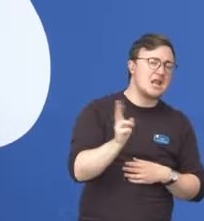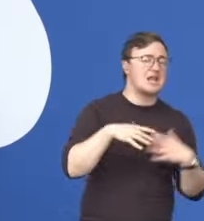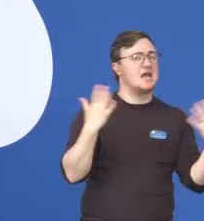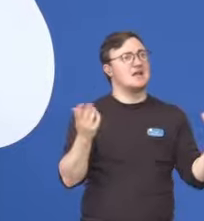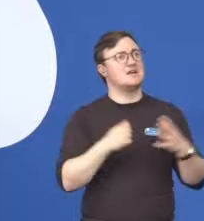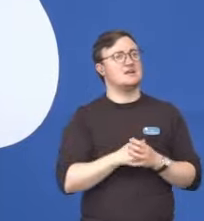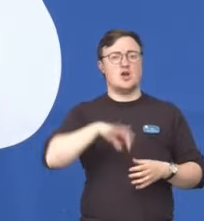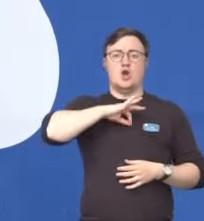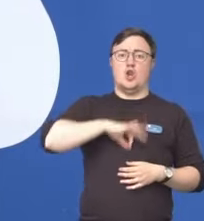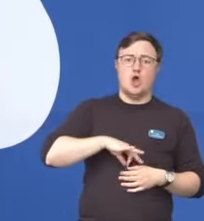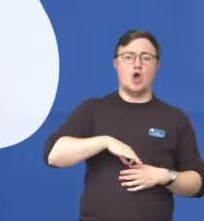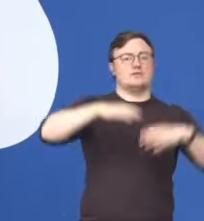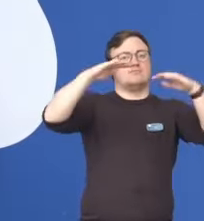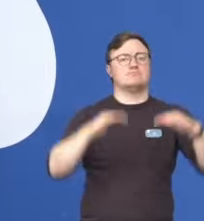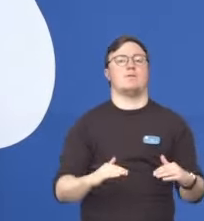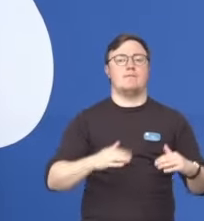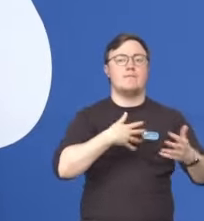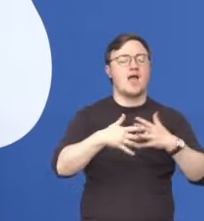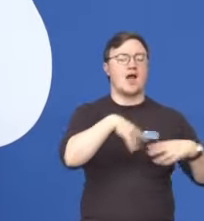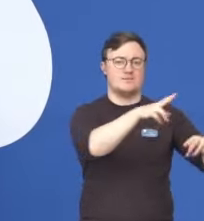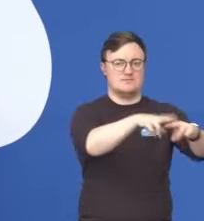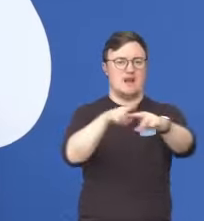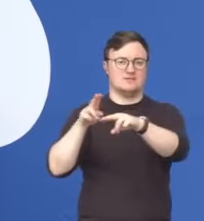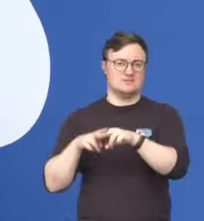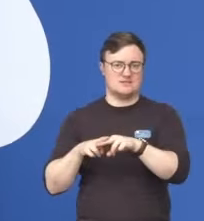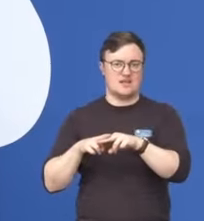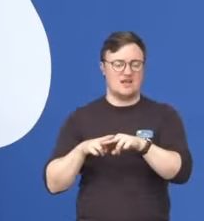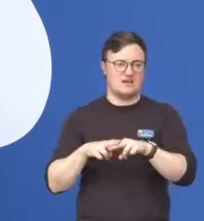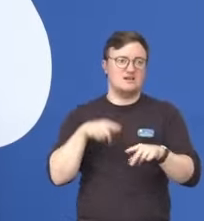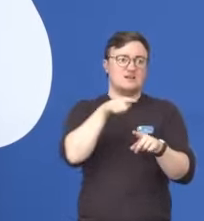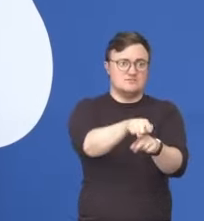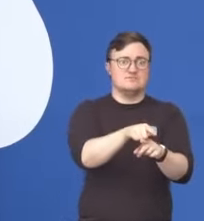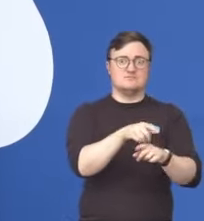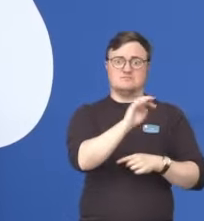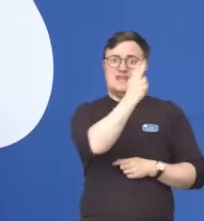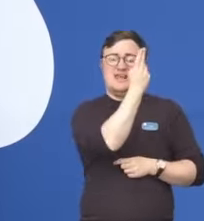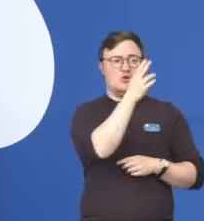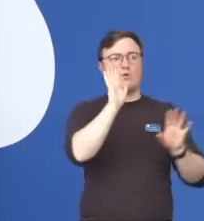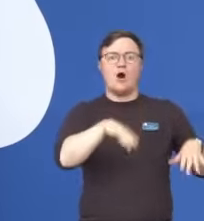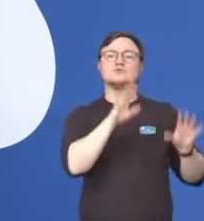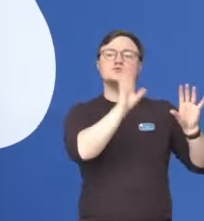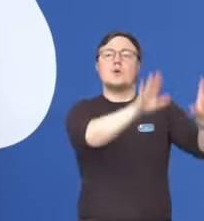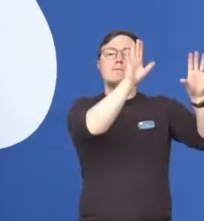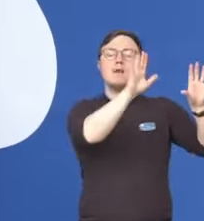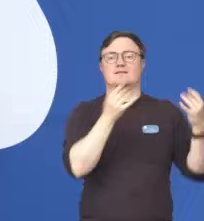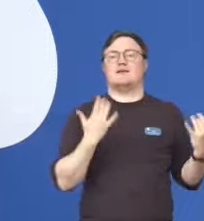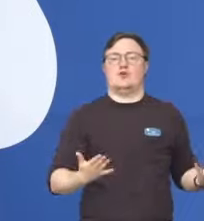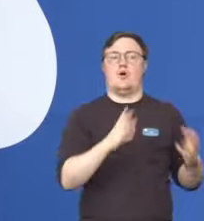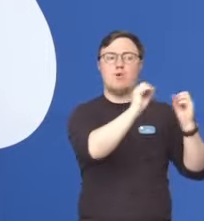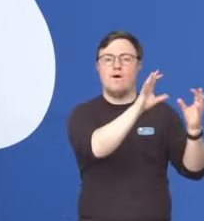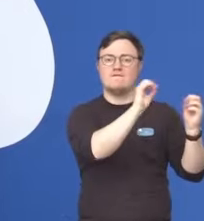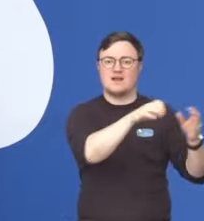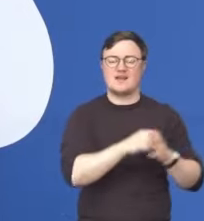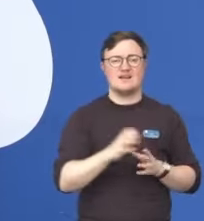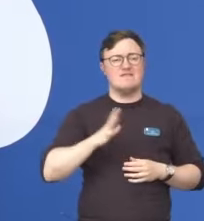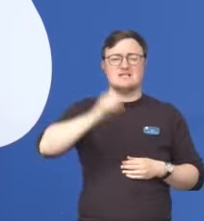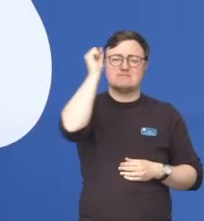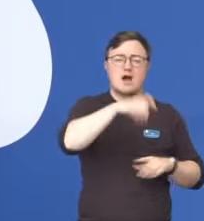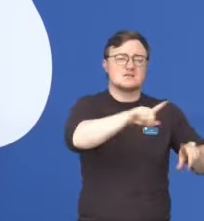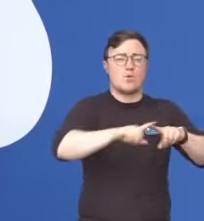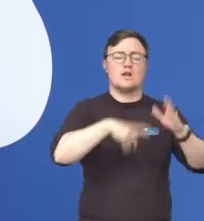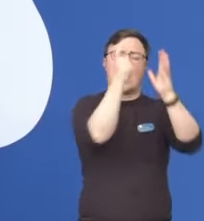när lönedumpning sker på arbetsplatser. Det här sätter ju EU stopp för idag med en massa olika